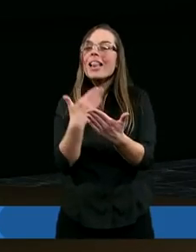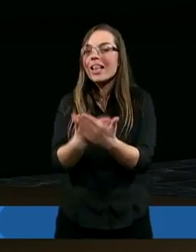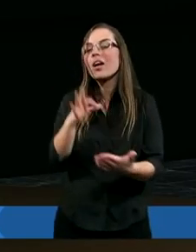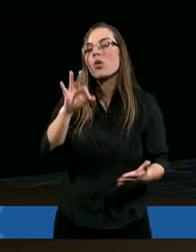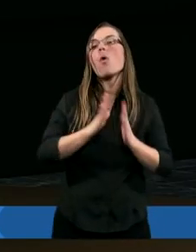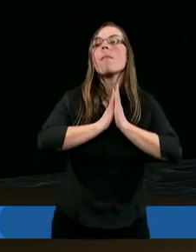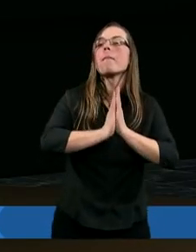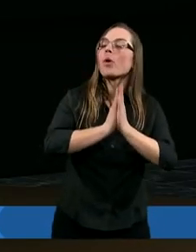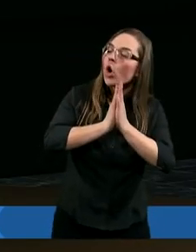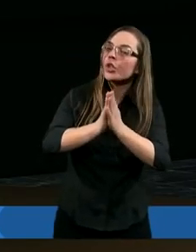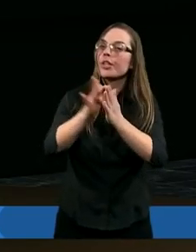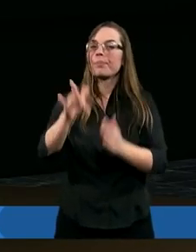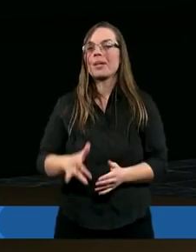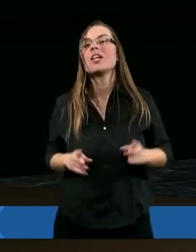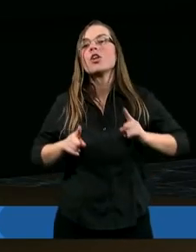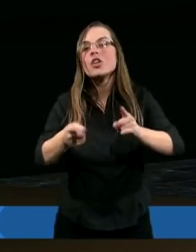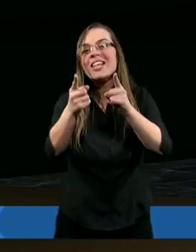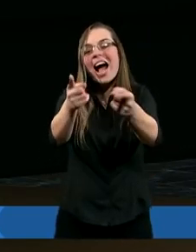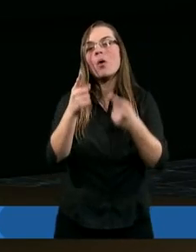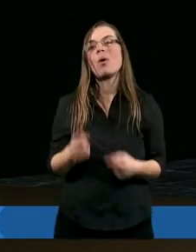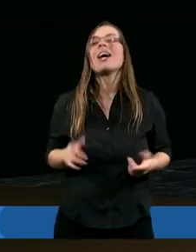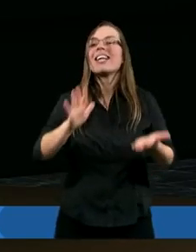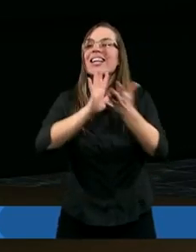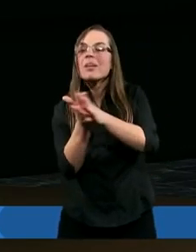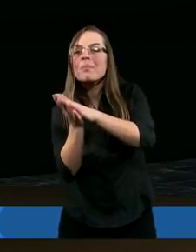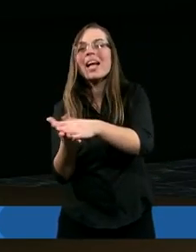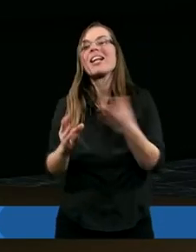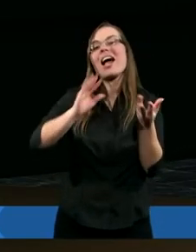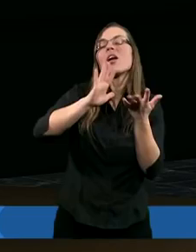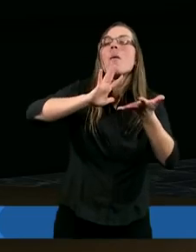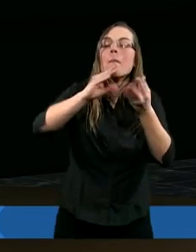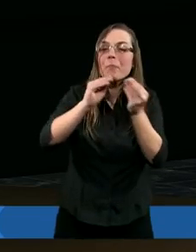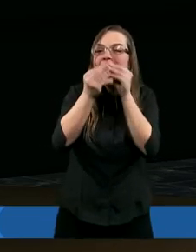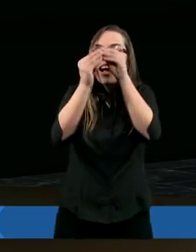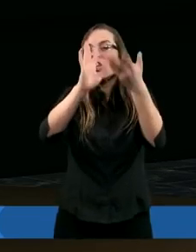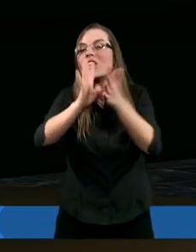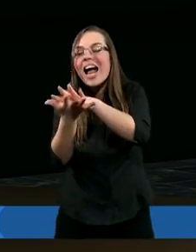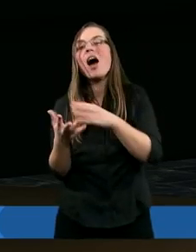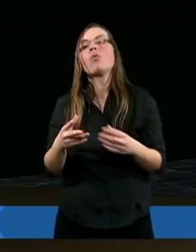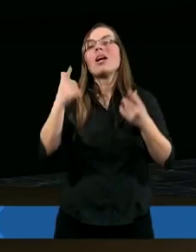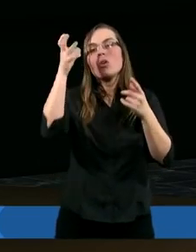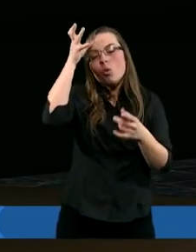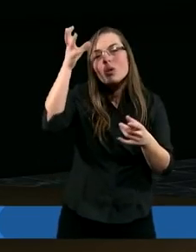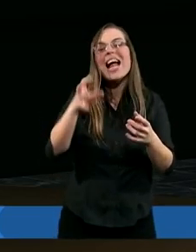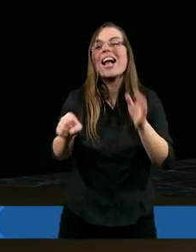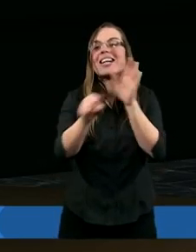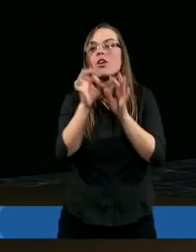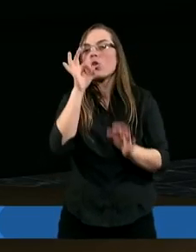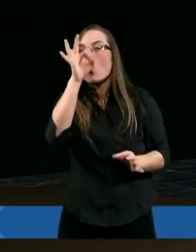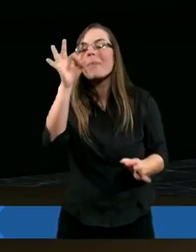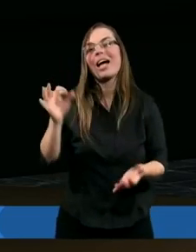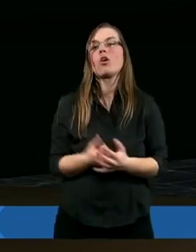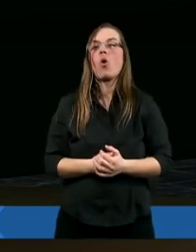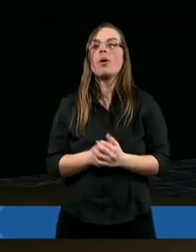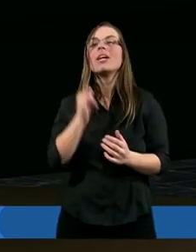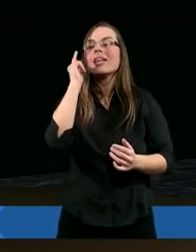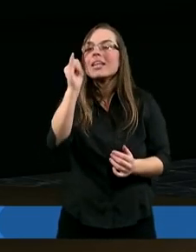Dlatego prosimy, działaj, zmieniaj, przekształcaj, uzdalniaj do dobrego